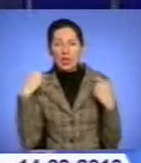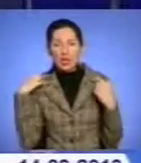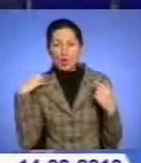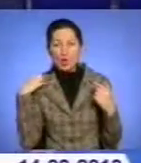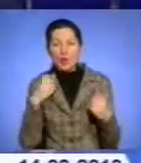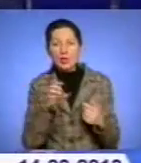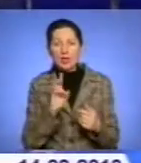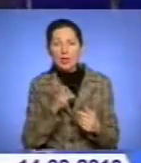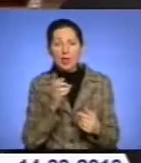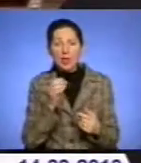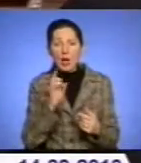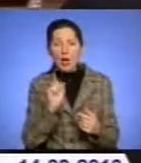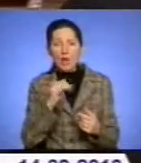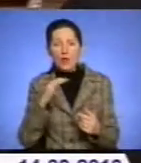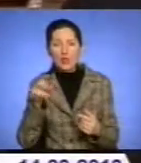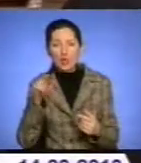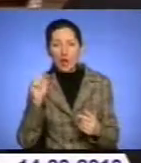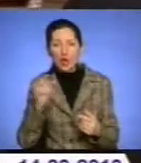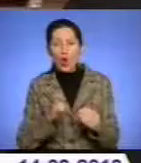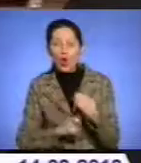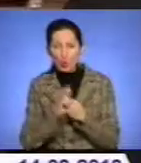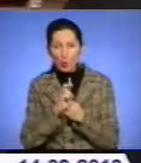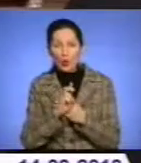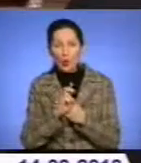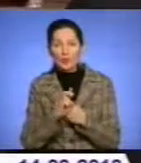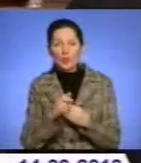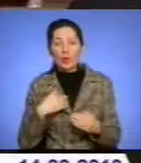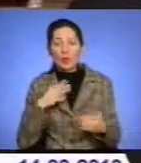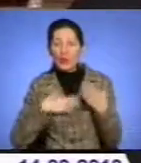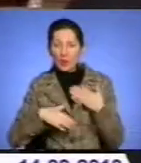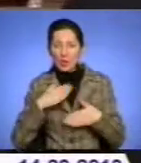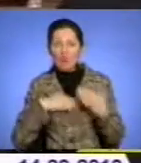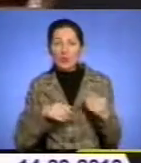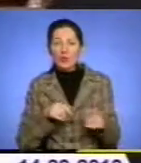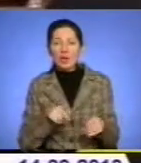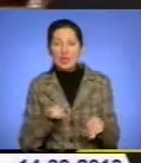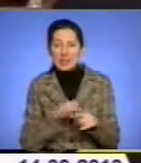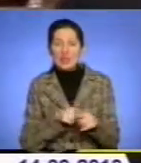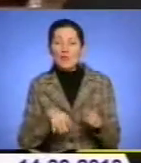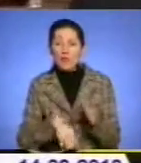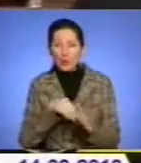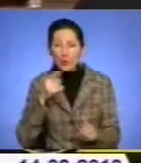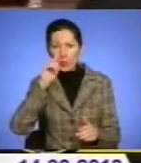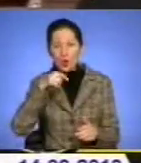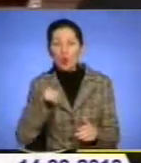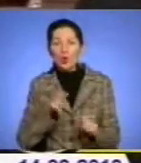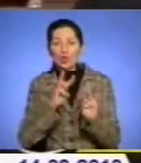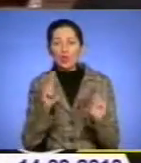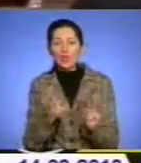Романків. І ми втішаємося саме цим вибором, бо знаємо, що Святіший Отець Папа